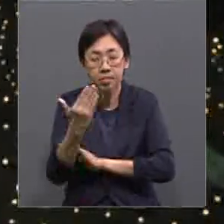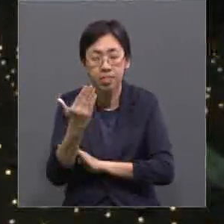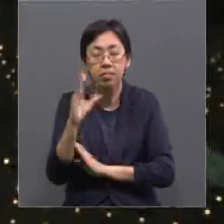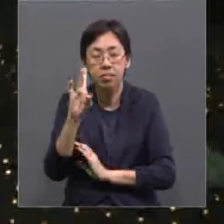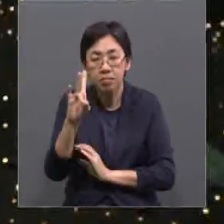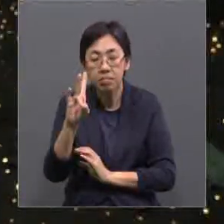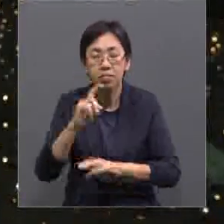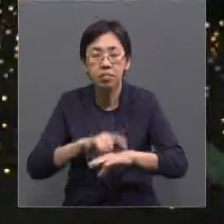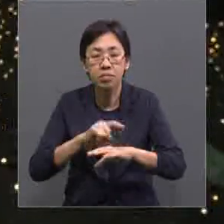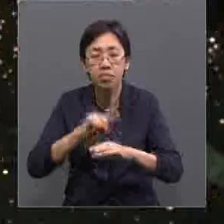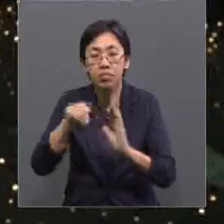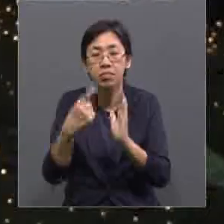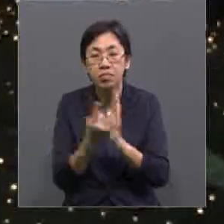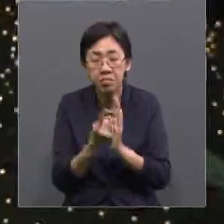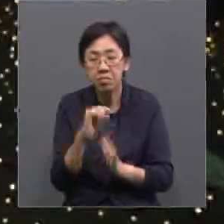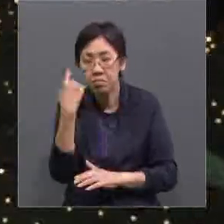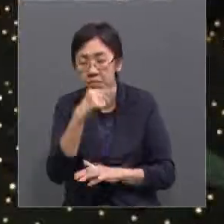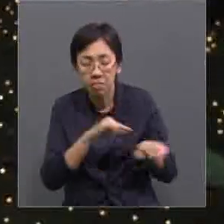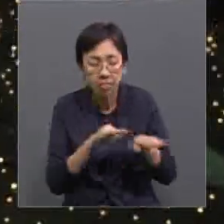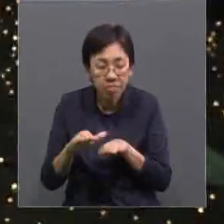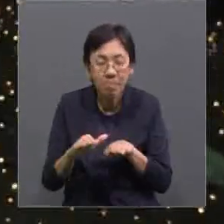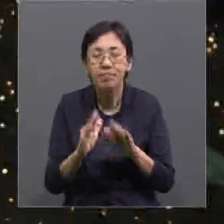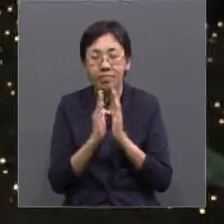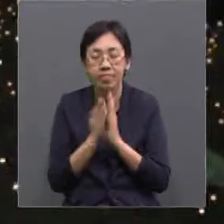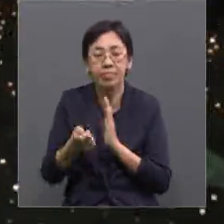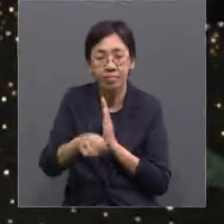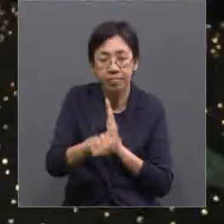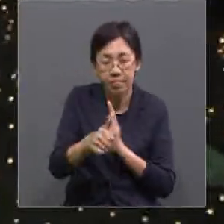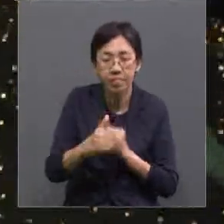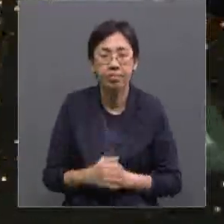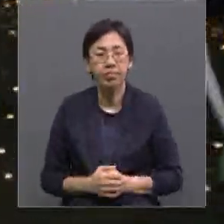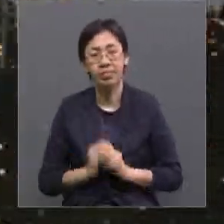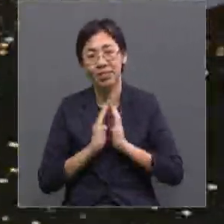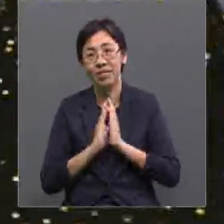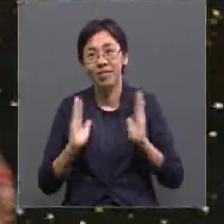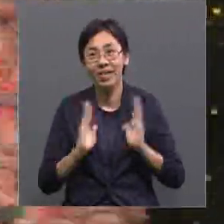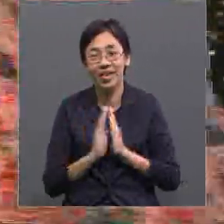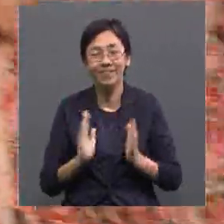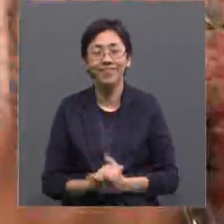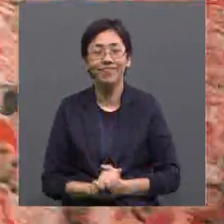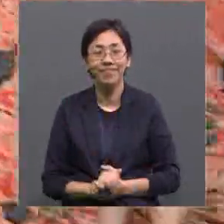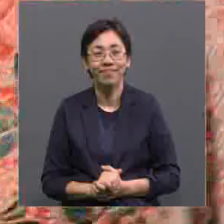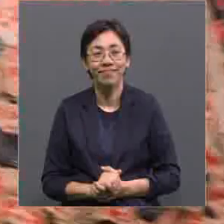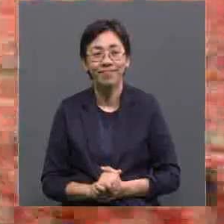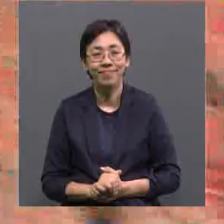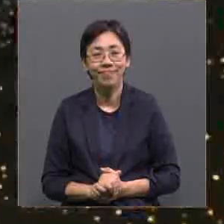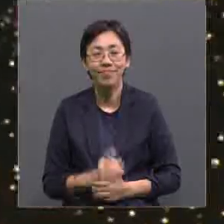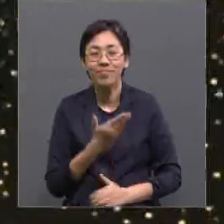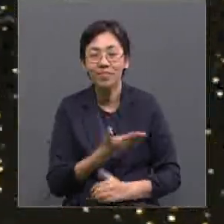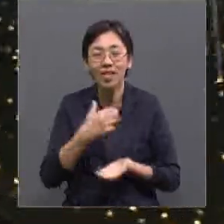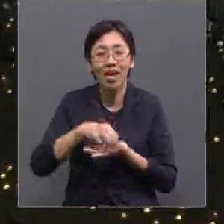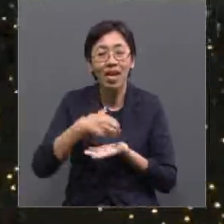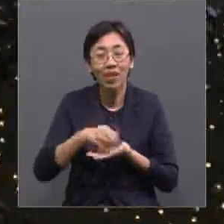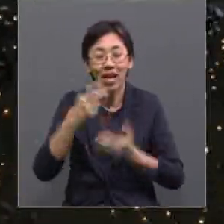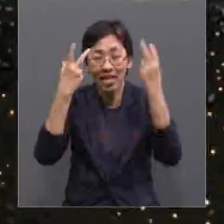มาณ1 ชั่วโมงขอกราบเรียนเชิญพ่อแม่พี่น้องไปร่วมตักบาตรกันนะครับ ขอบพระคุณมากมากเลยค่ะนี่ก็ถือเป็นเสียงการันตียืนยันจ